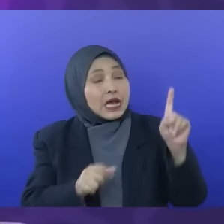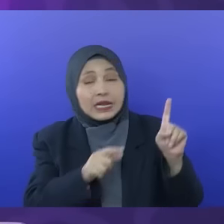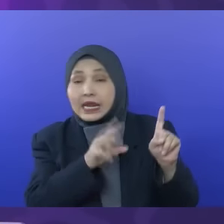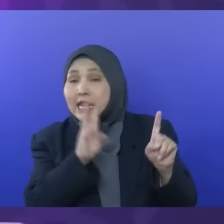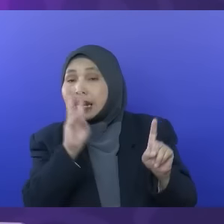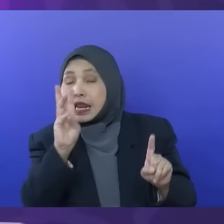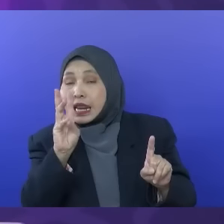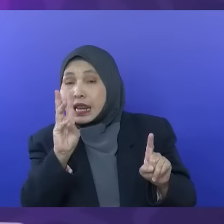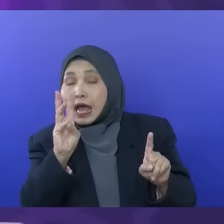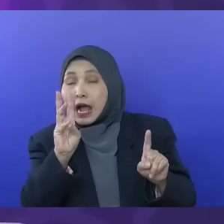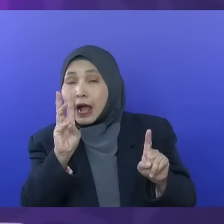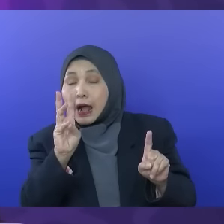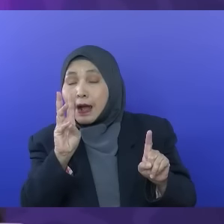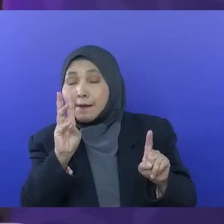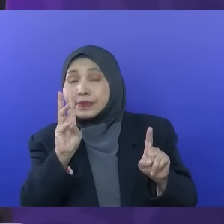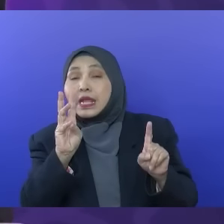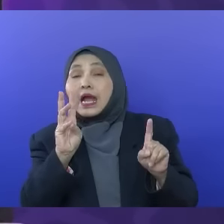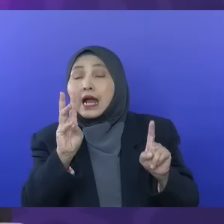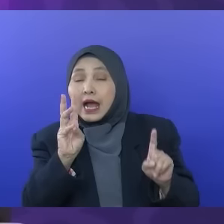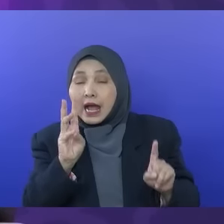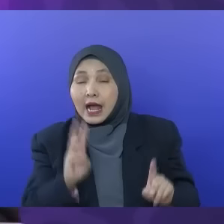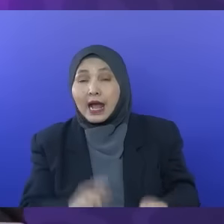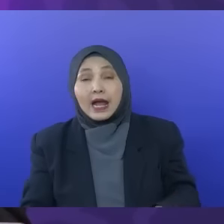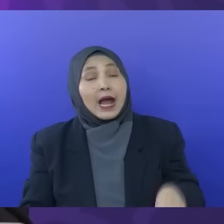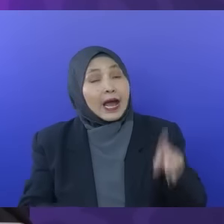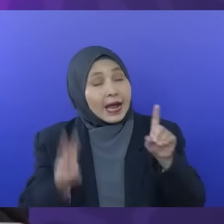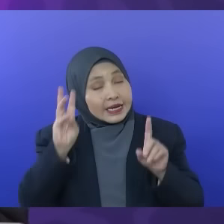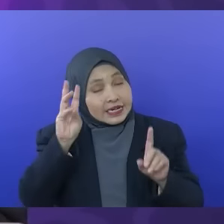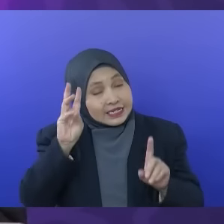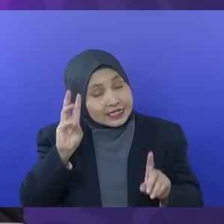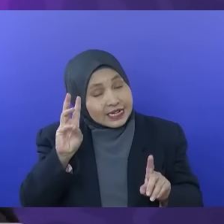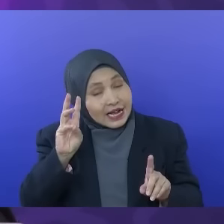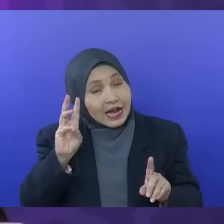6 rakaat lagi